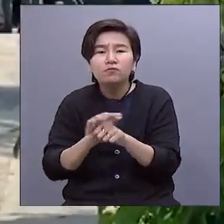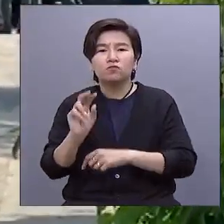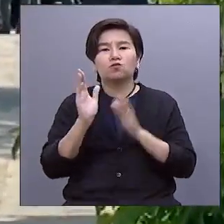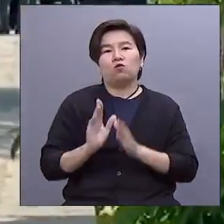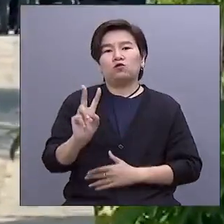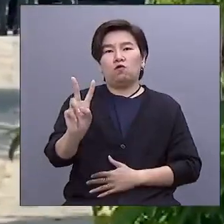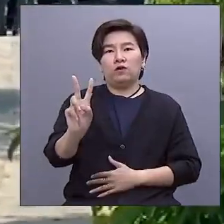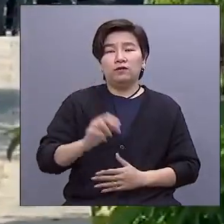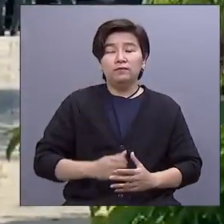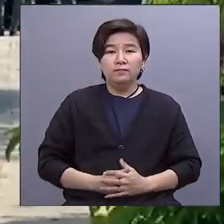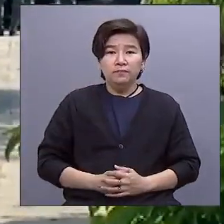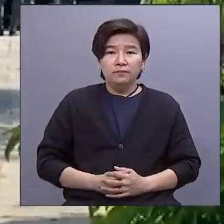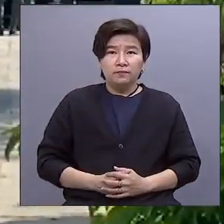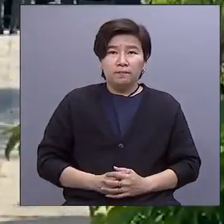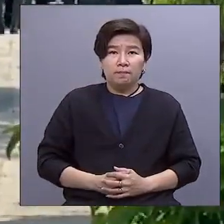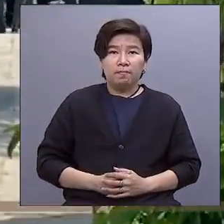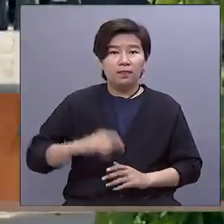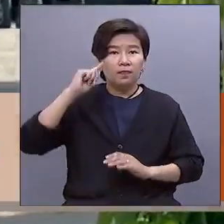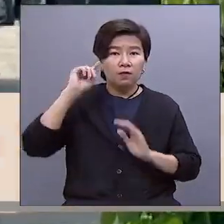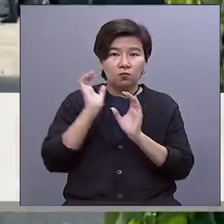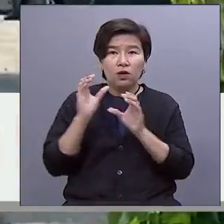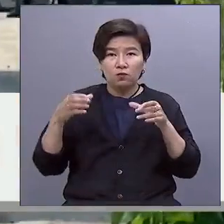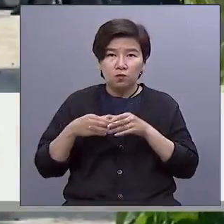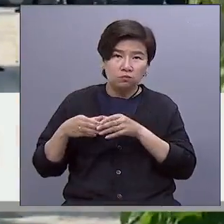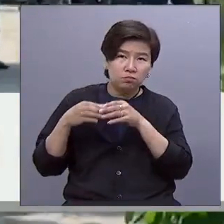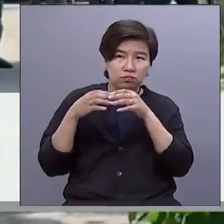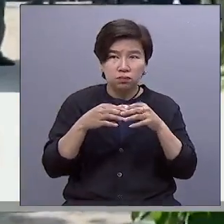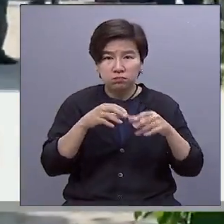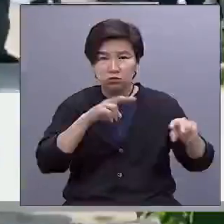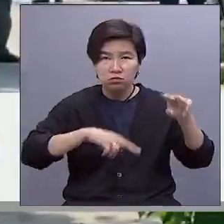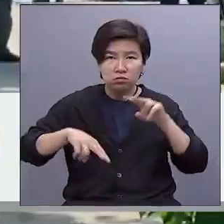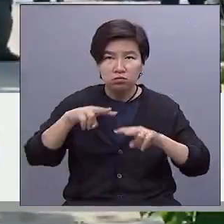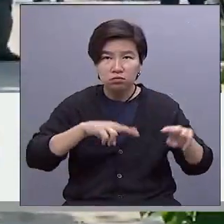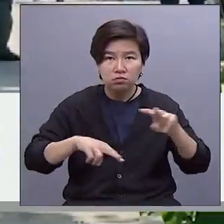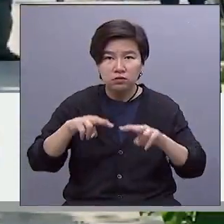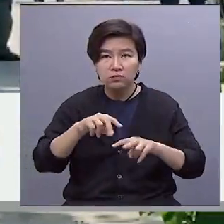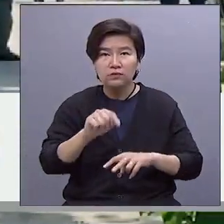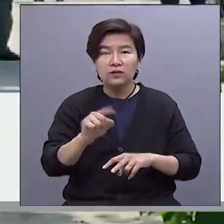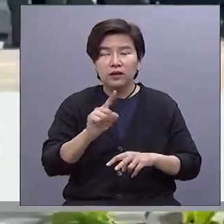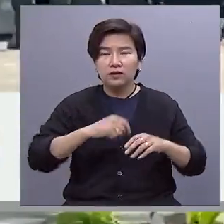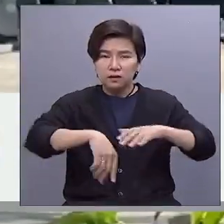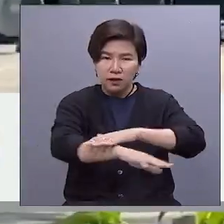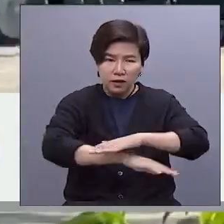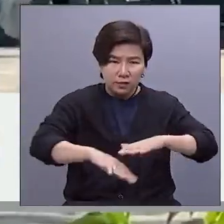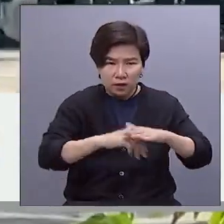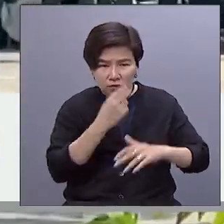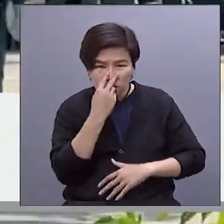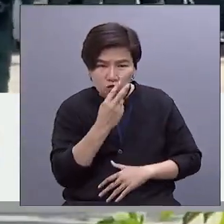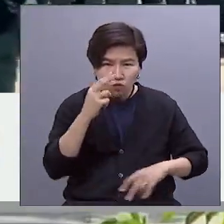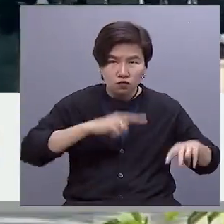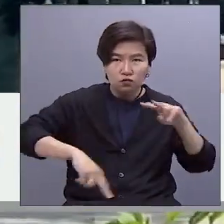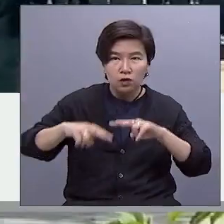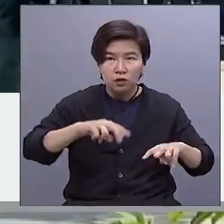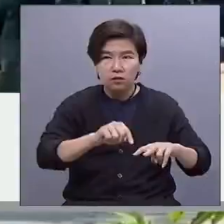ชุดเก็บกู้และทำลายระเบิดพร้อมกับเจ้าหน้าที่กองพิสูจน์หลักฐานที่10ยะลานะครับเข้าหาหลักฐานสะเก็ดระเบิด